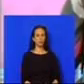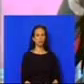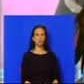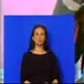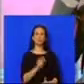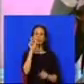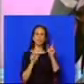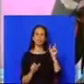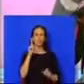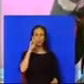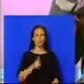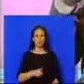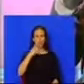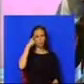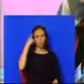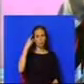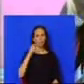אנשים צריכים לדעת ש...